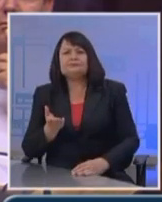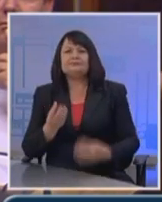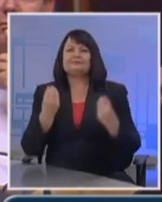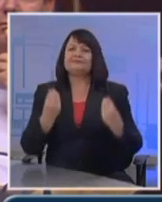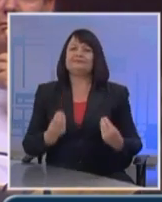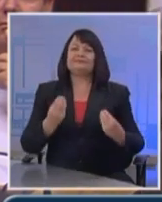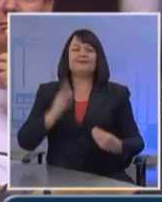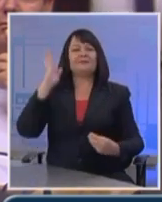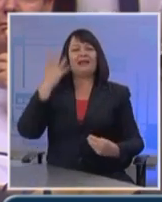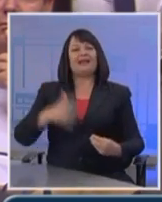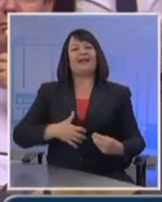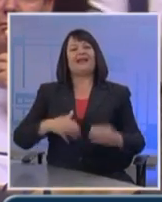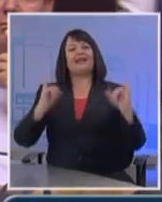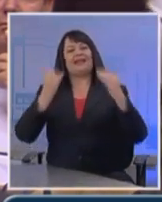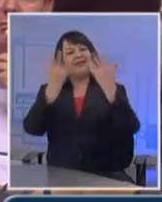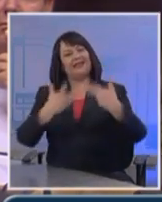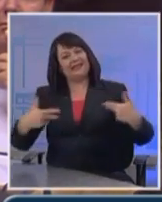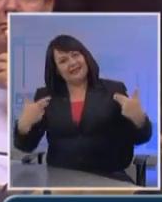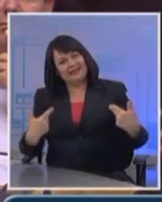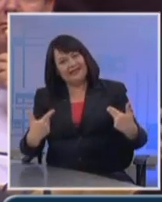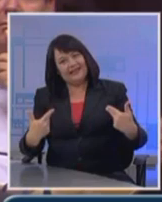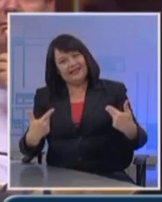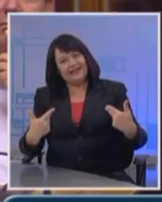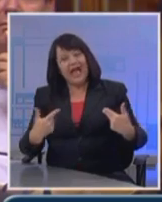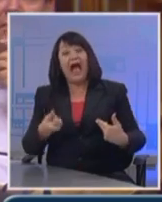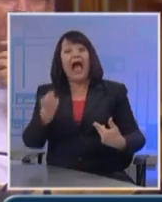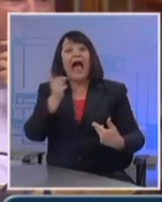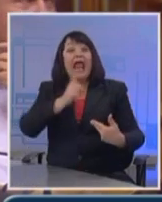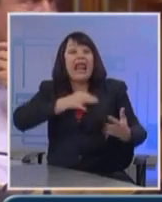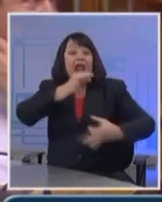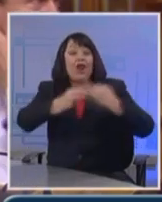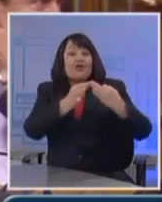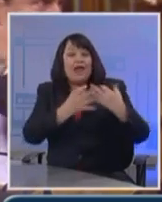παλιά επιθεώρηση, την περίφημη επιθεώρηση, άλλα λόγια να αγαπιόμαστε.